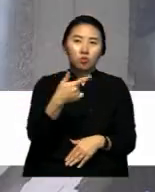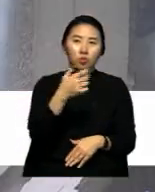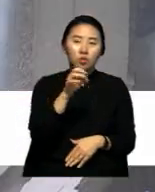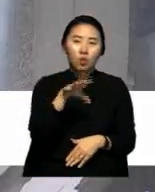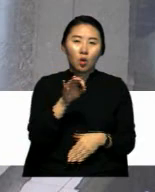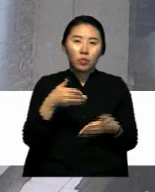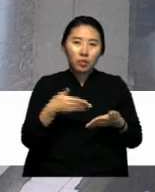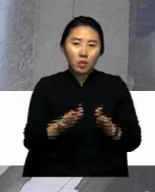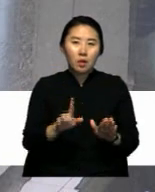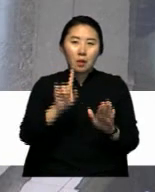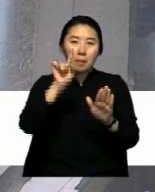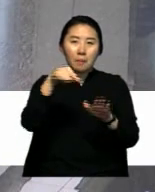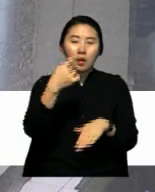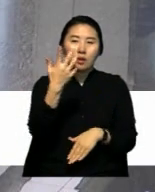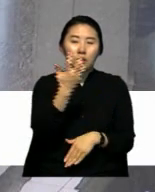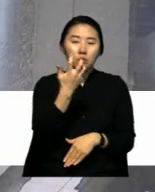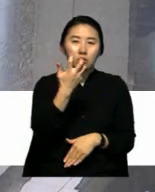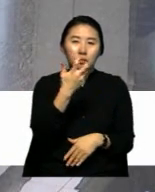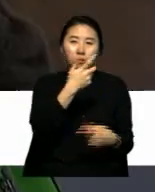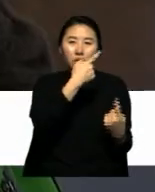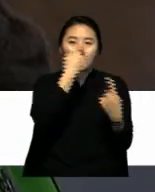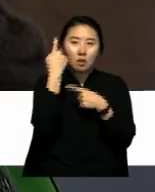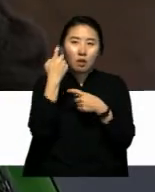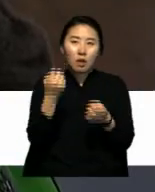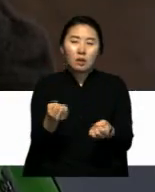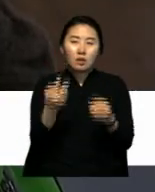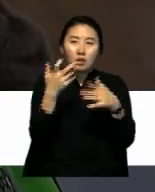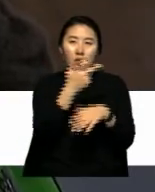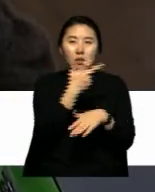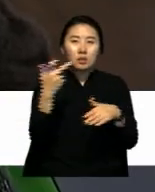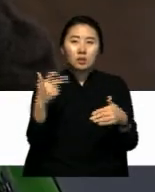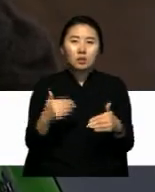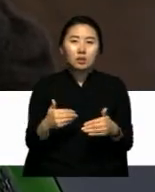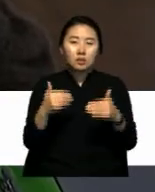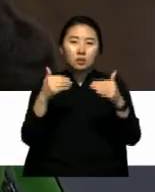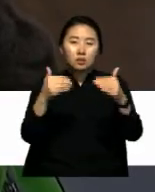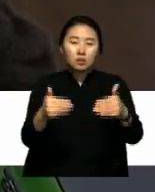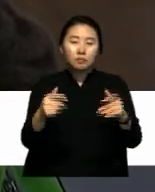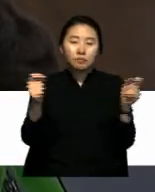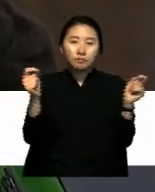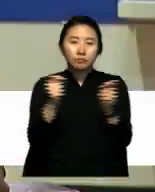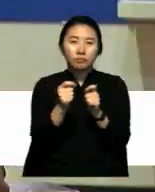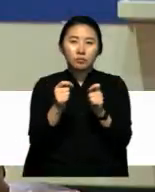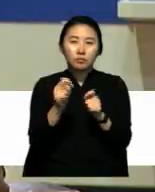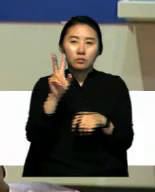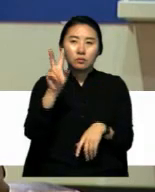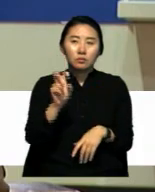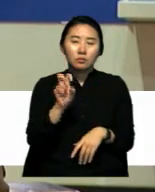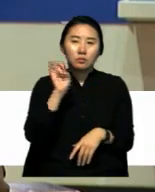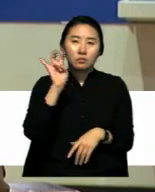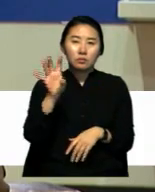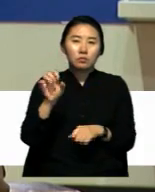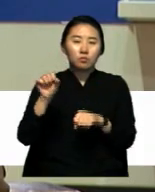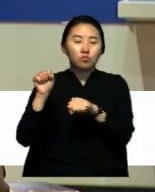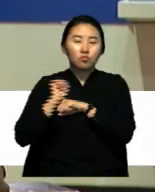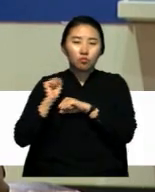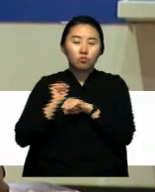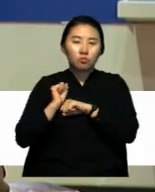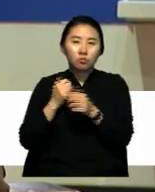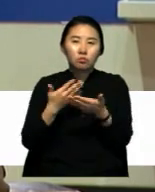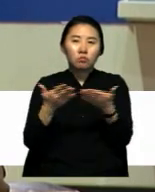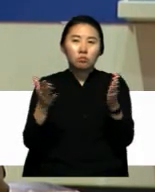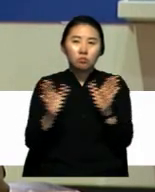탄신 네. 130주년이었습니다. 그 행사를 굉장히 크게 진행을 했었는데요. 인근 24단에 군합대가